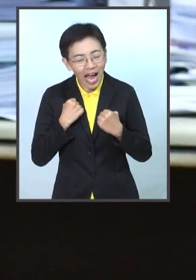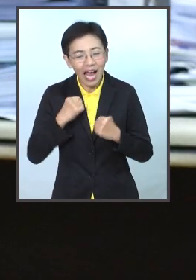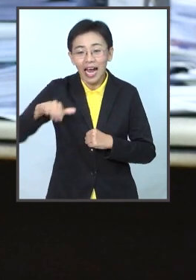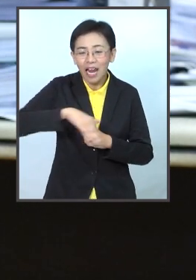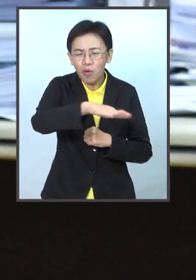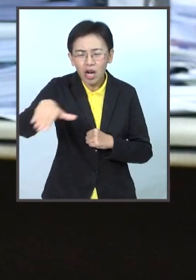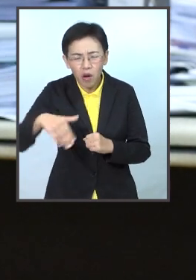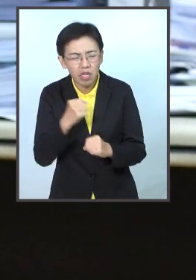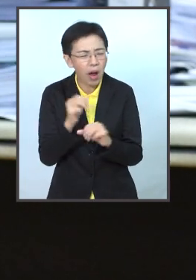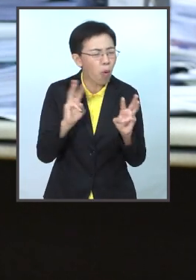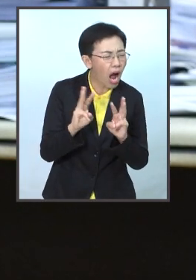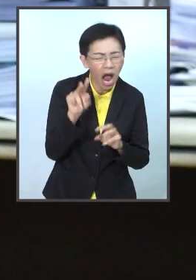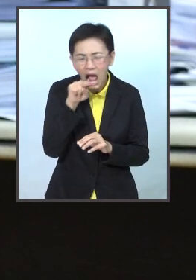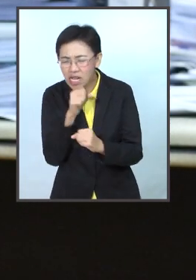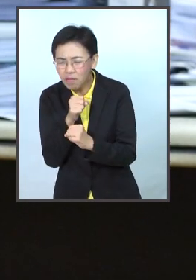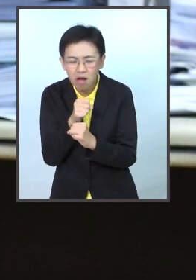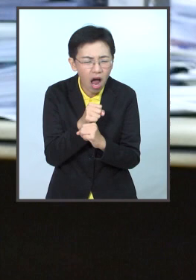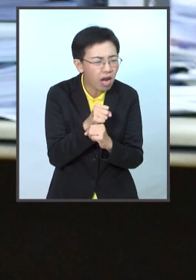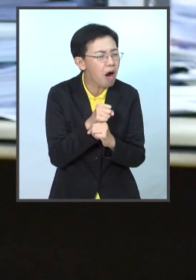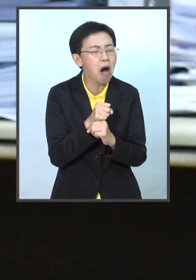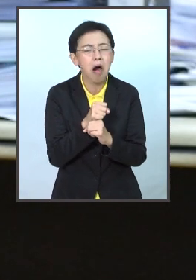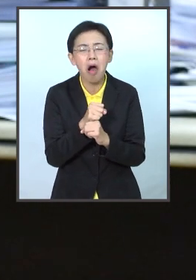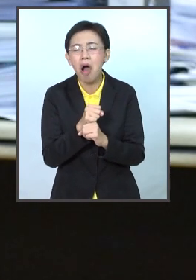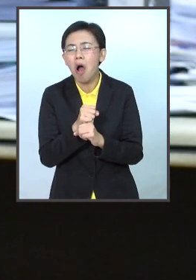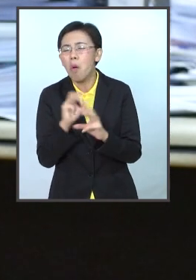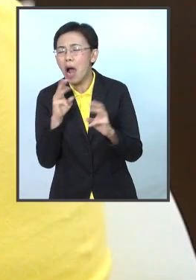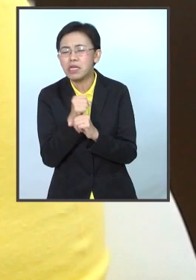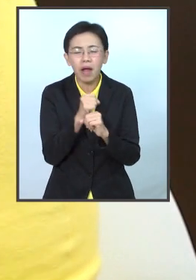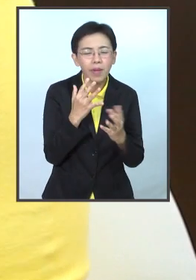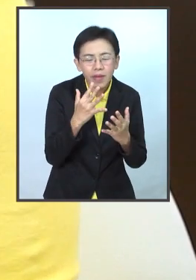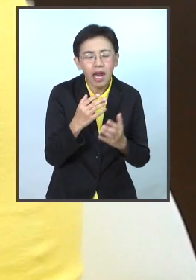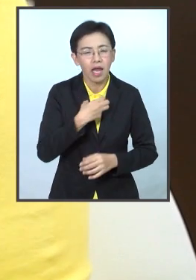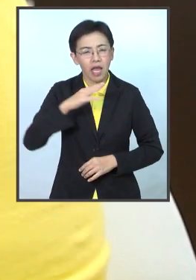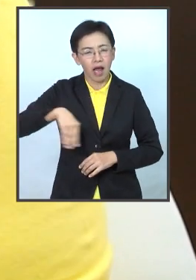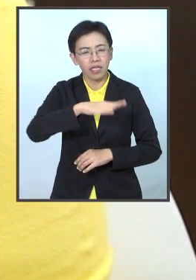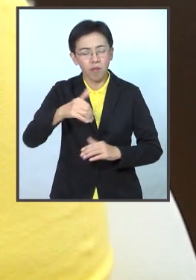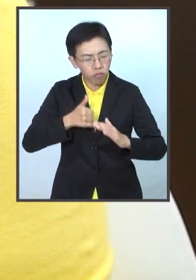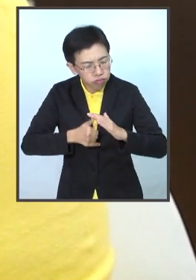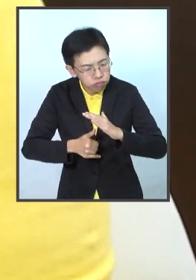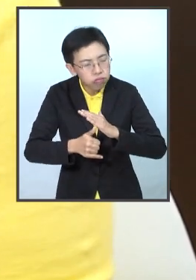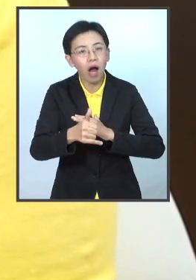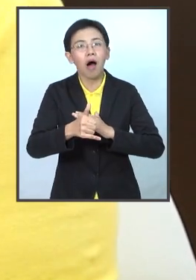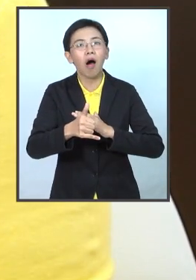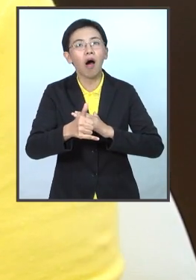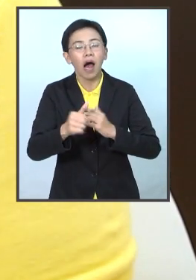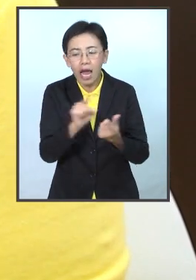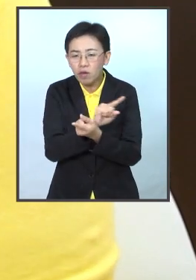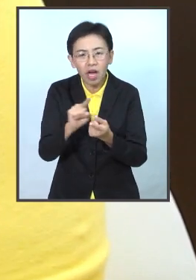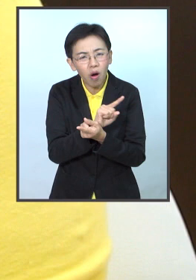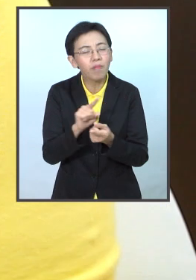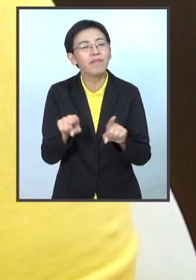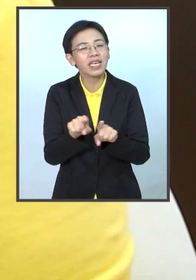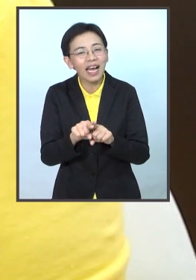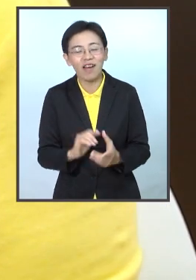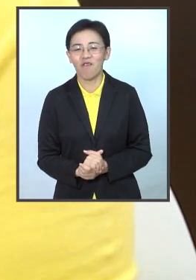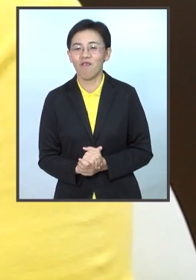ที่กำลังตกงานหรือหางานอยู่หรือว่าน้องๆที่ยังไม่มีงานทำทำอยากให้ทุกคนออกมาเผชิญโลกภายนอกกับทำดีกว่